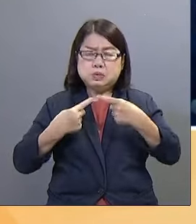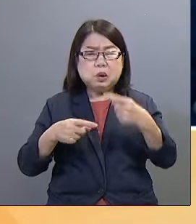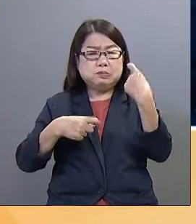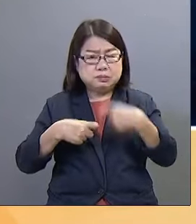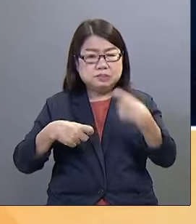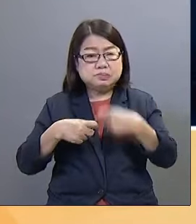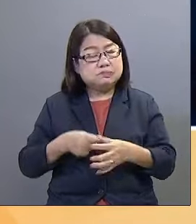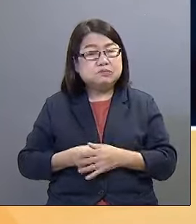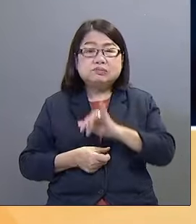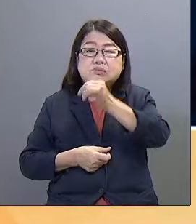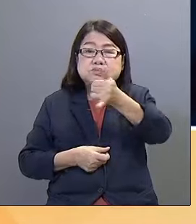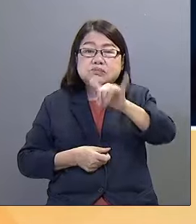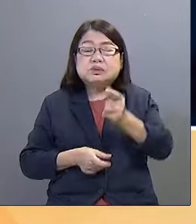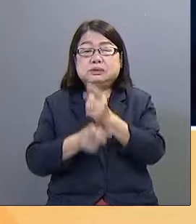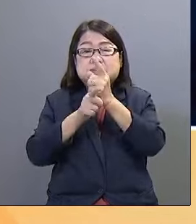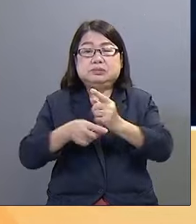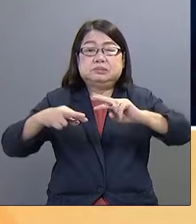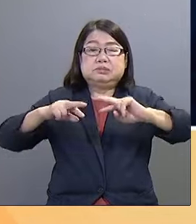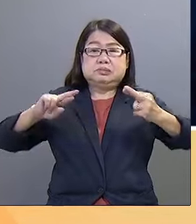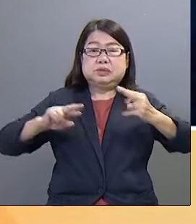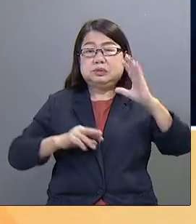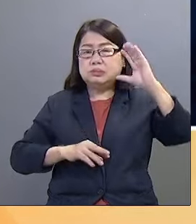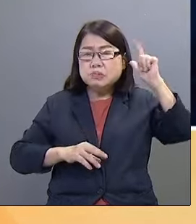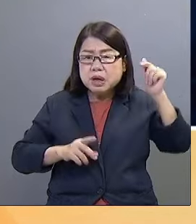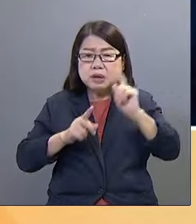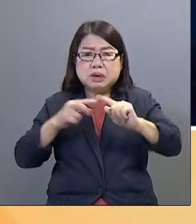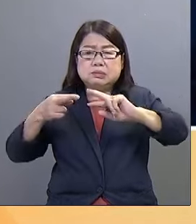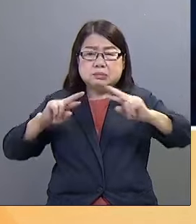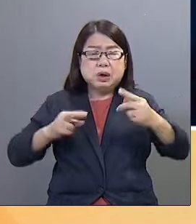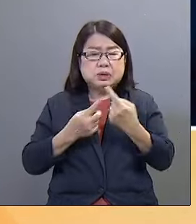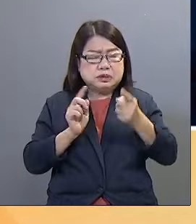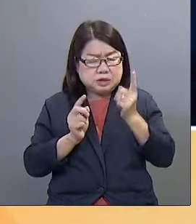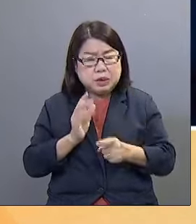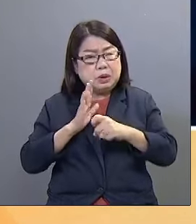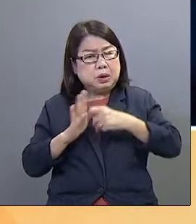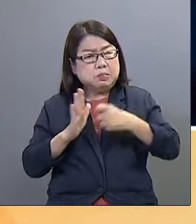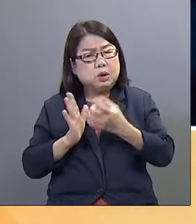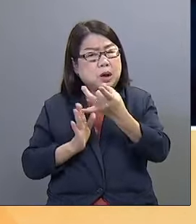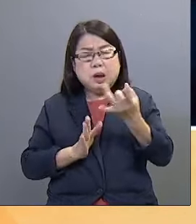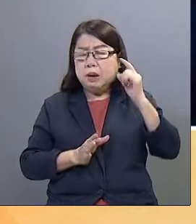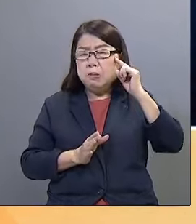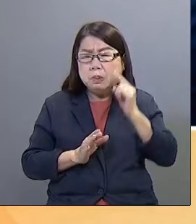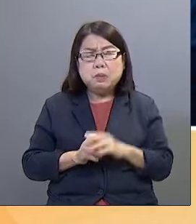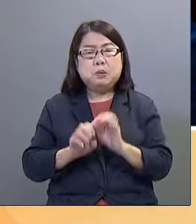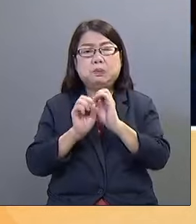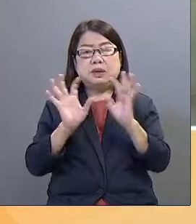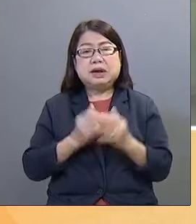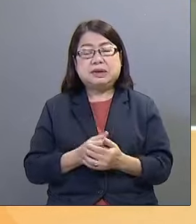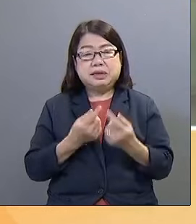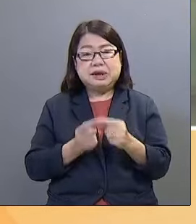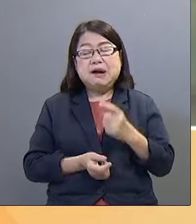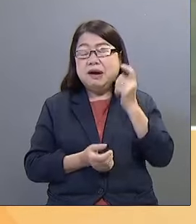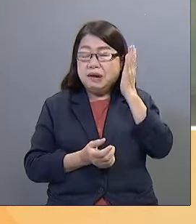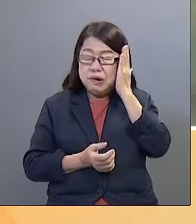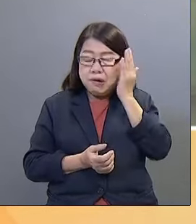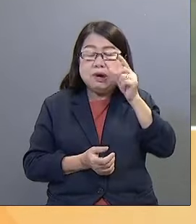จการมอบพันหรออะไรอย่นี้ทำให้จๆสาเหตุ เราก็ยไม่ทาบแ่ชัแล้แบบนี้การนอนกดฟัน เร